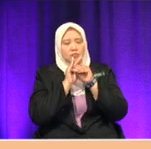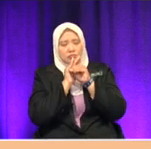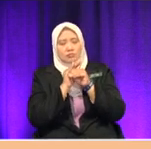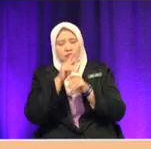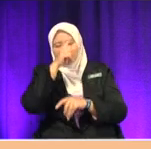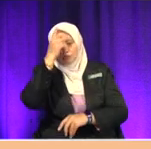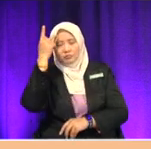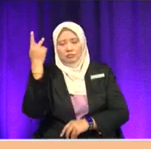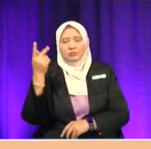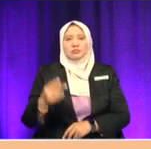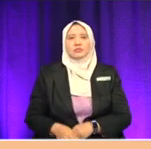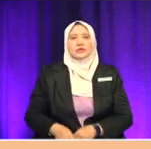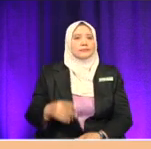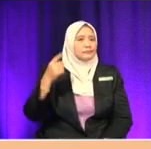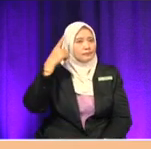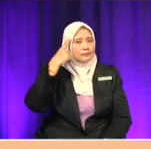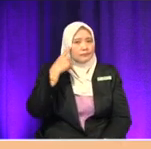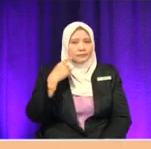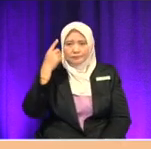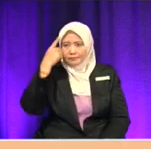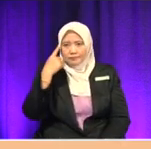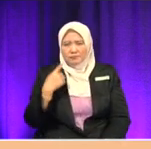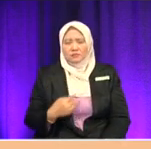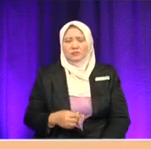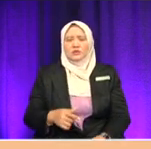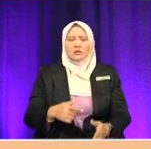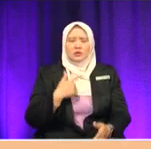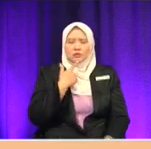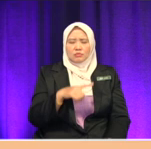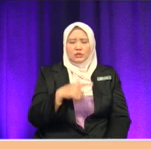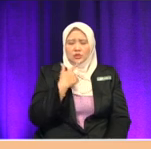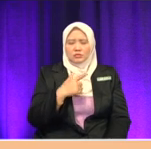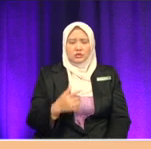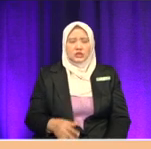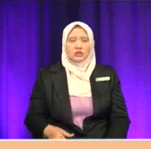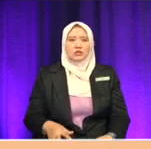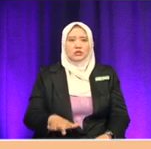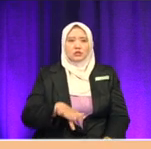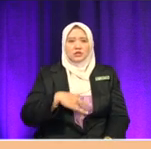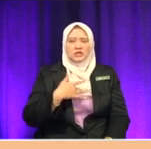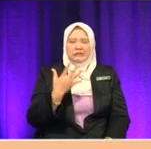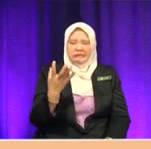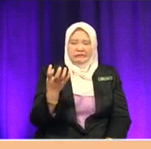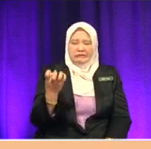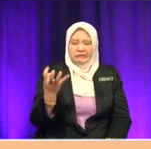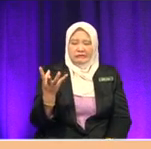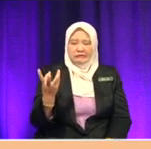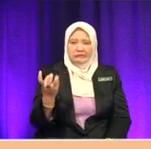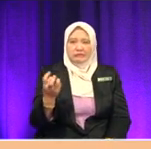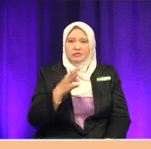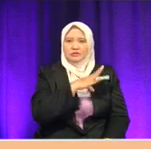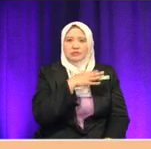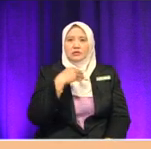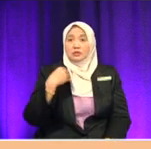kelamaan, murid itu berasa gatal dan celahan jari kakinya menjadi kemerahan.